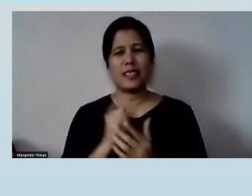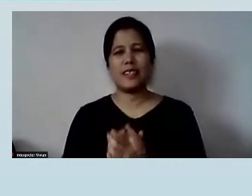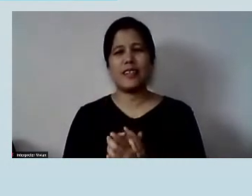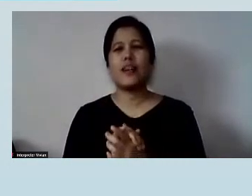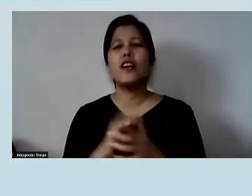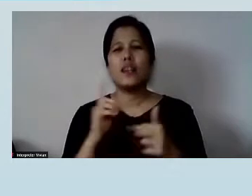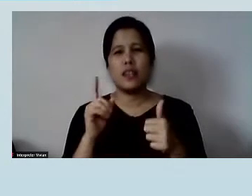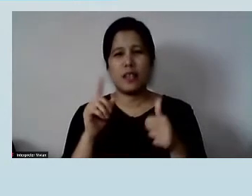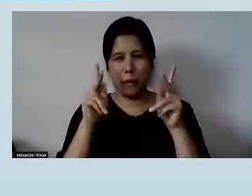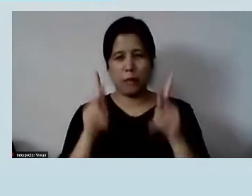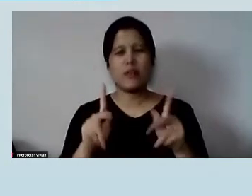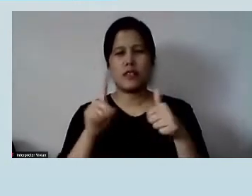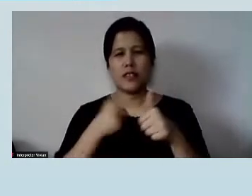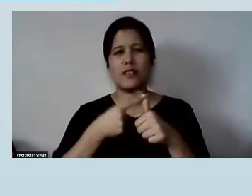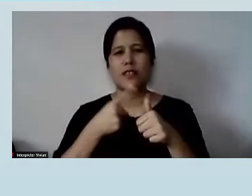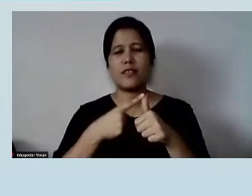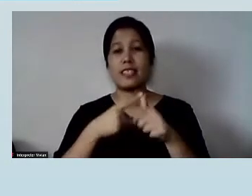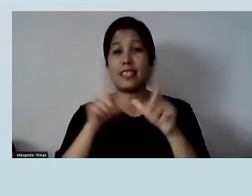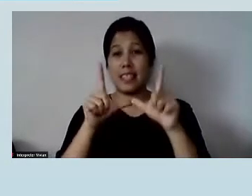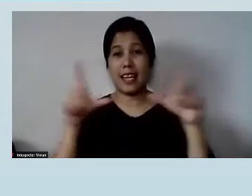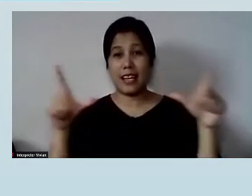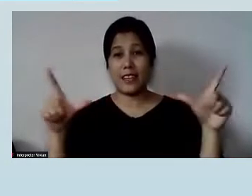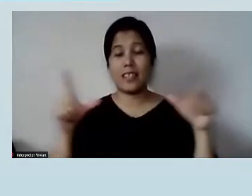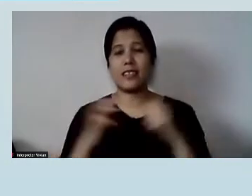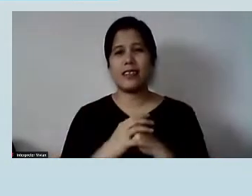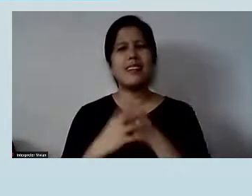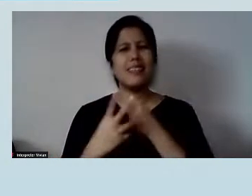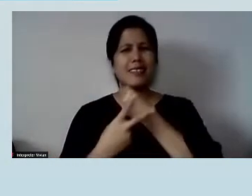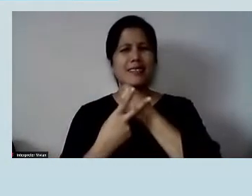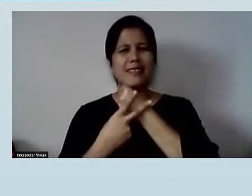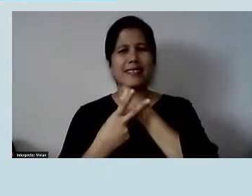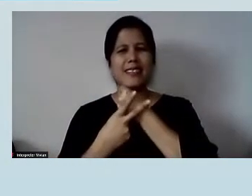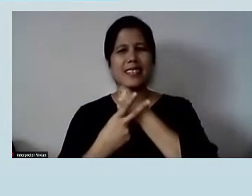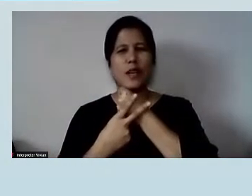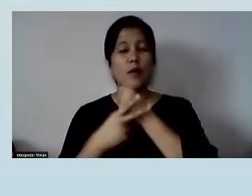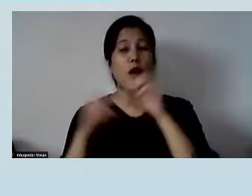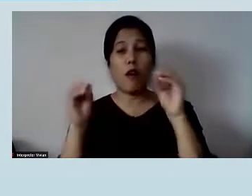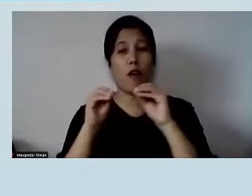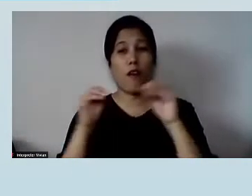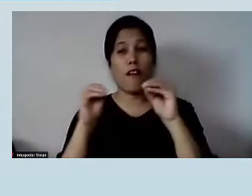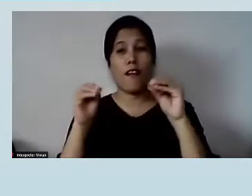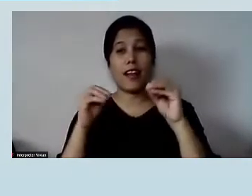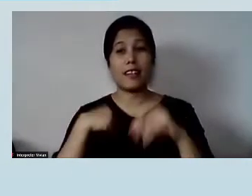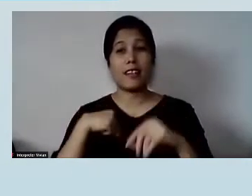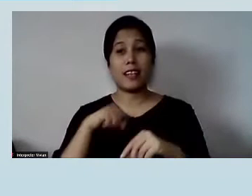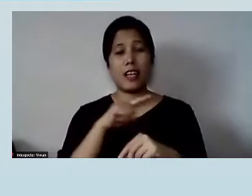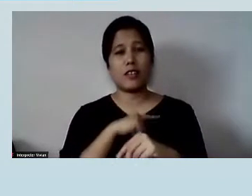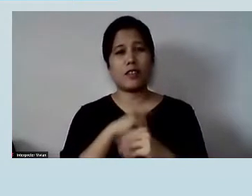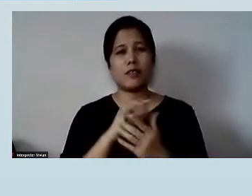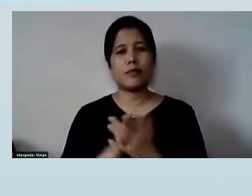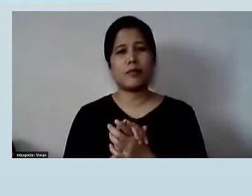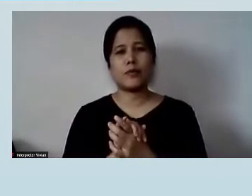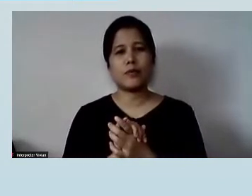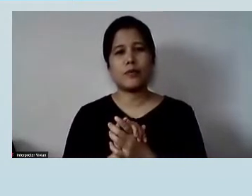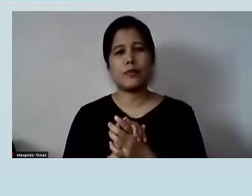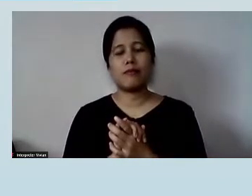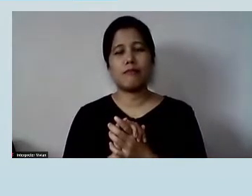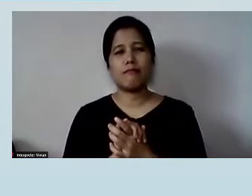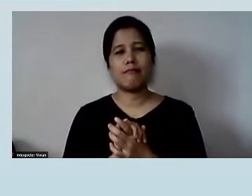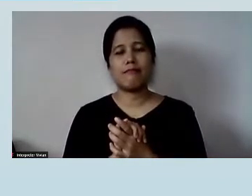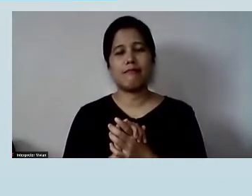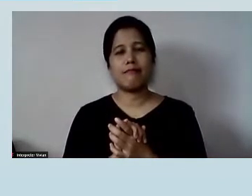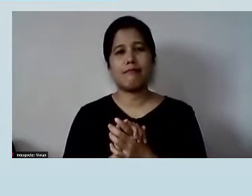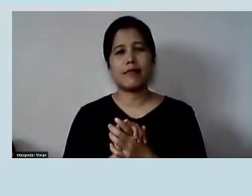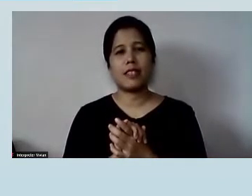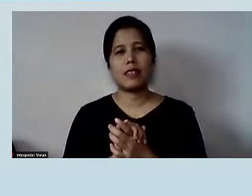language lang po ang gagamitin natin. No? Para safe tayo. Wala tayong maapektuhan na mga tao. And then,